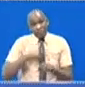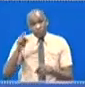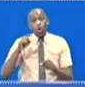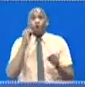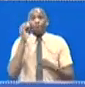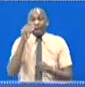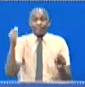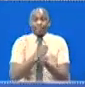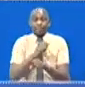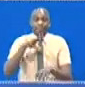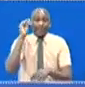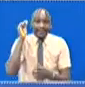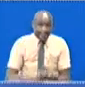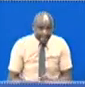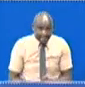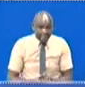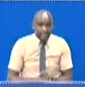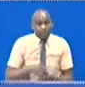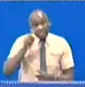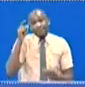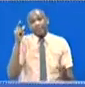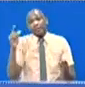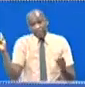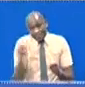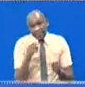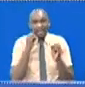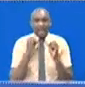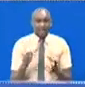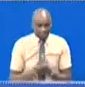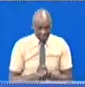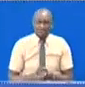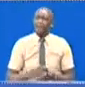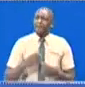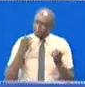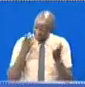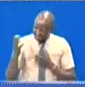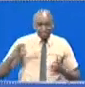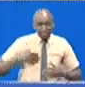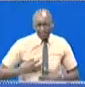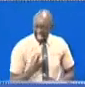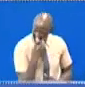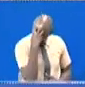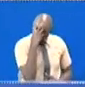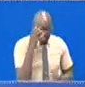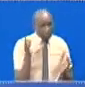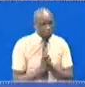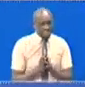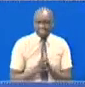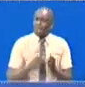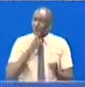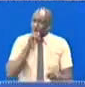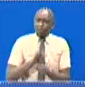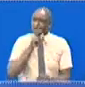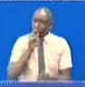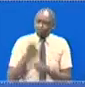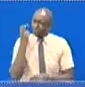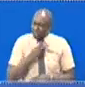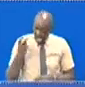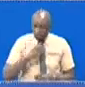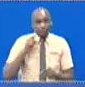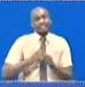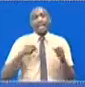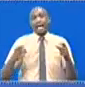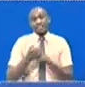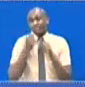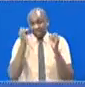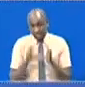kwake uwezi kumpata, yeyote uwezi pita. Wafanyabiashara wamejawa na machungu kutokana na kutotimizwa kwa ahadi za ajira kwa